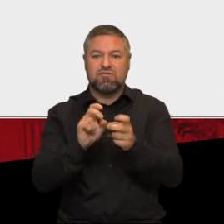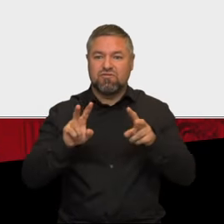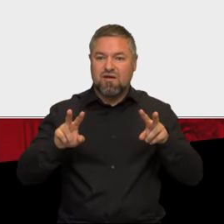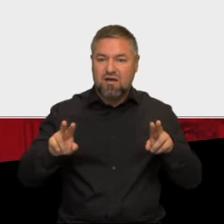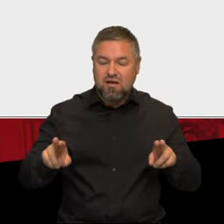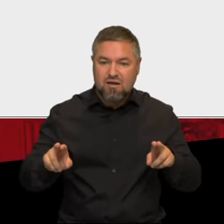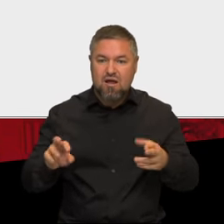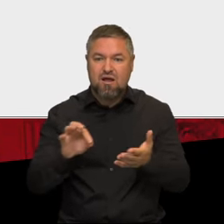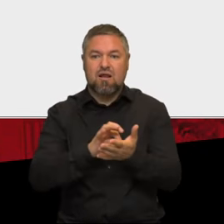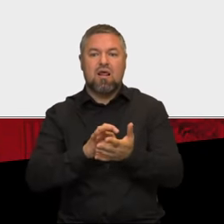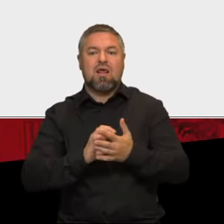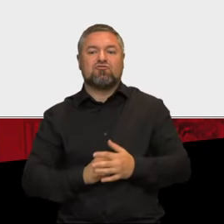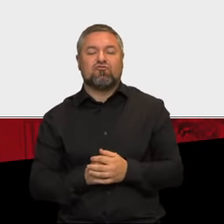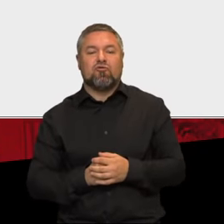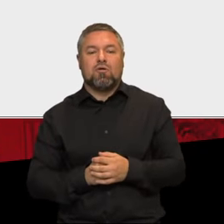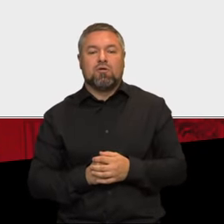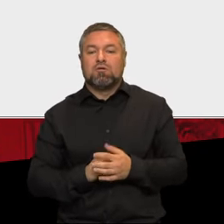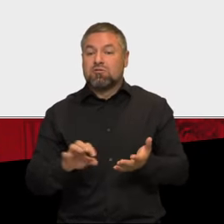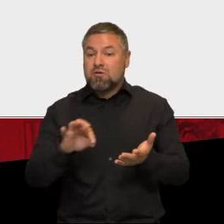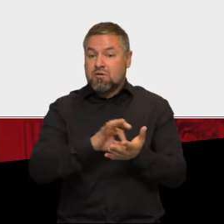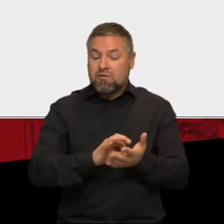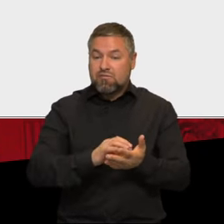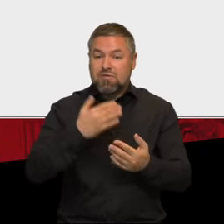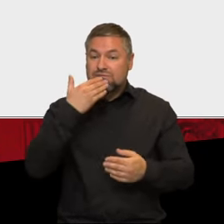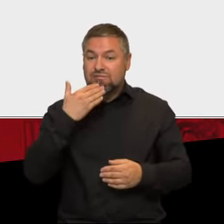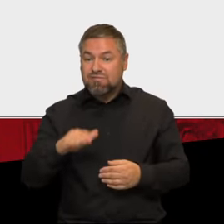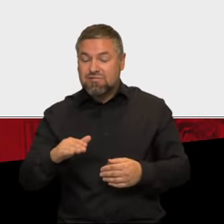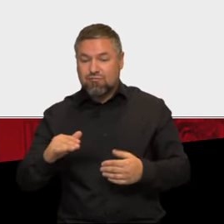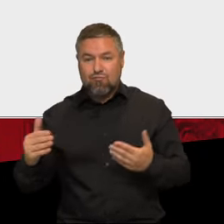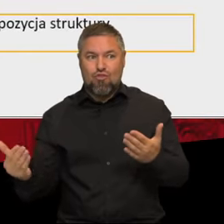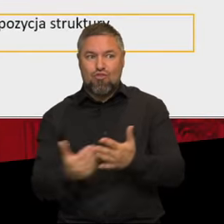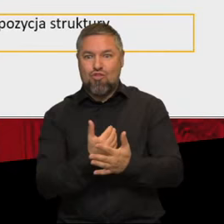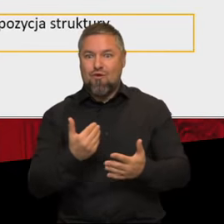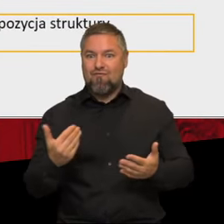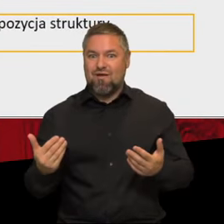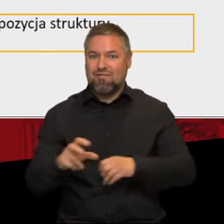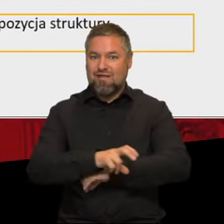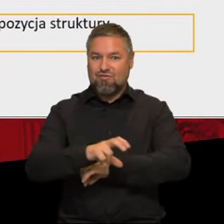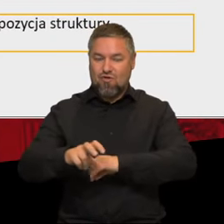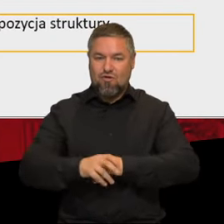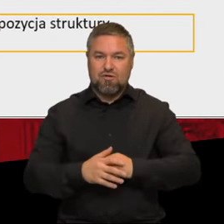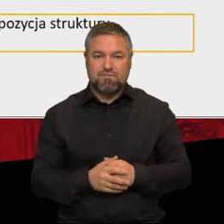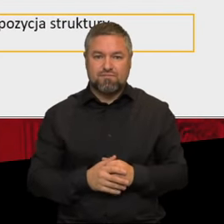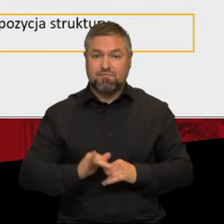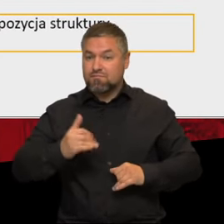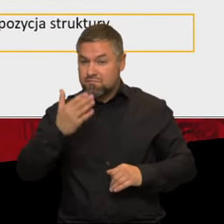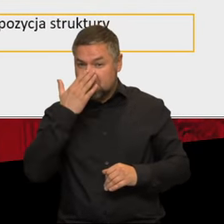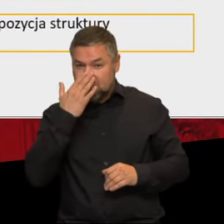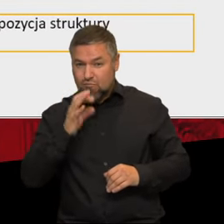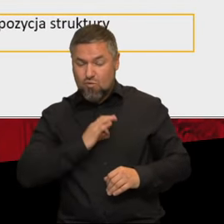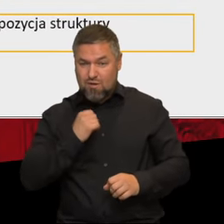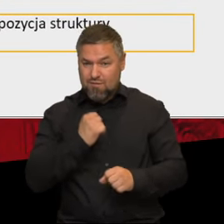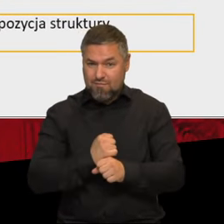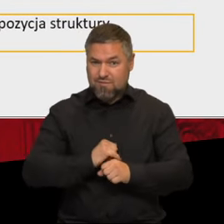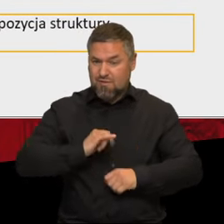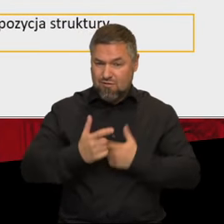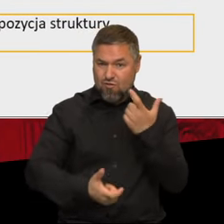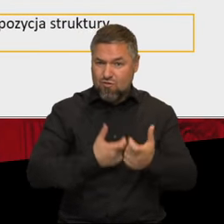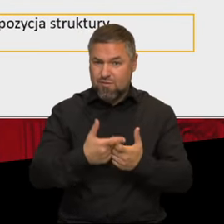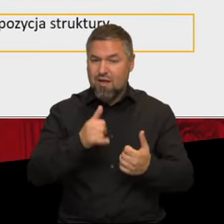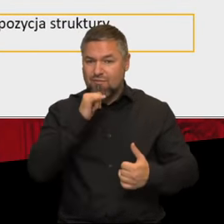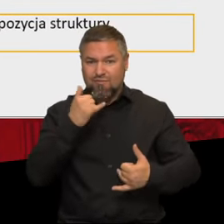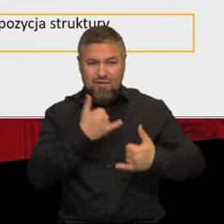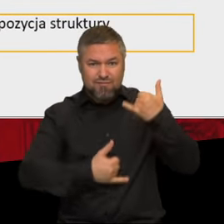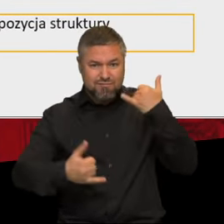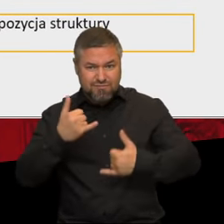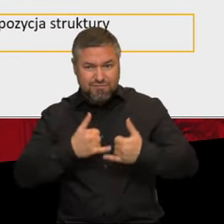czy leki przeciwzapalne nowej generacji. Jak wygląda moja praca? Na czym polega taki